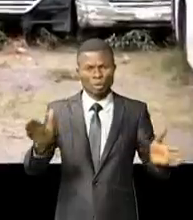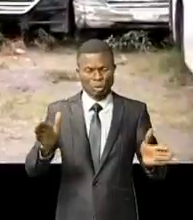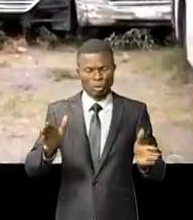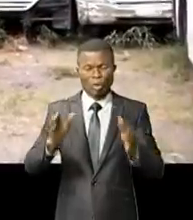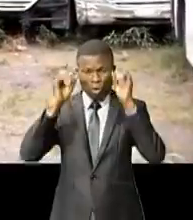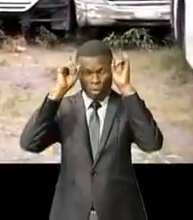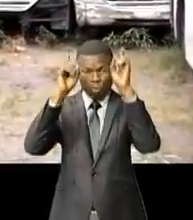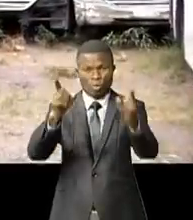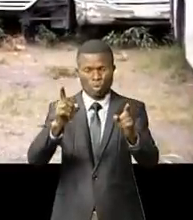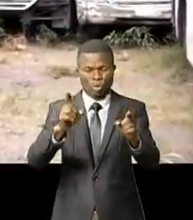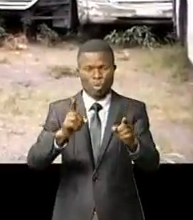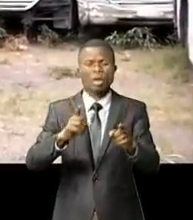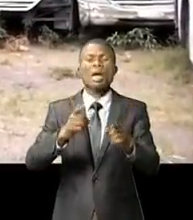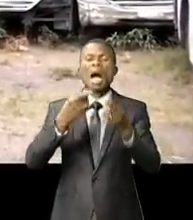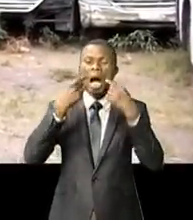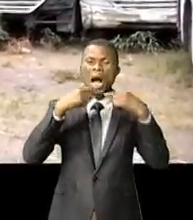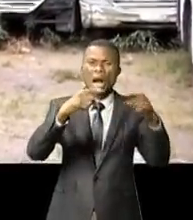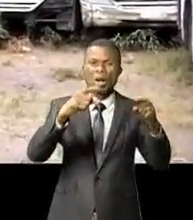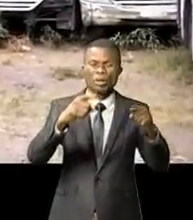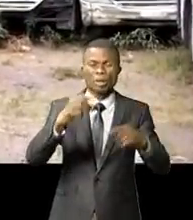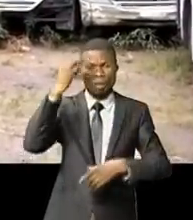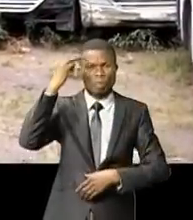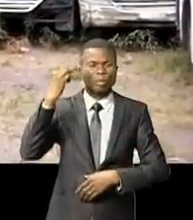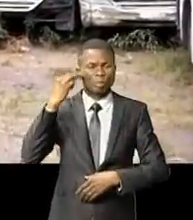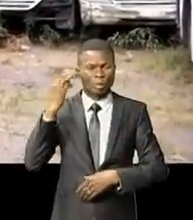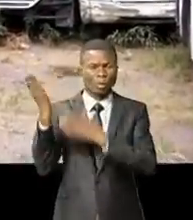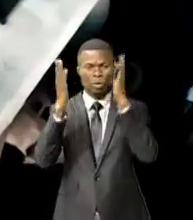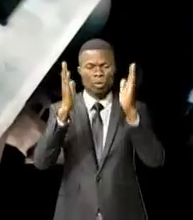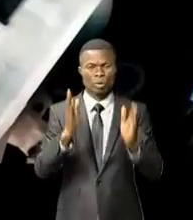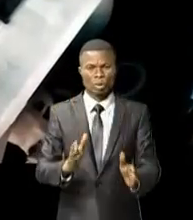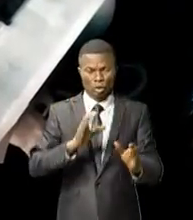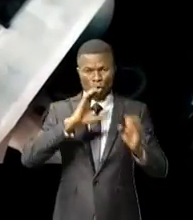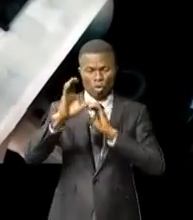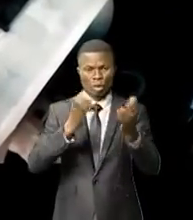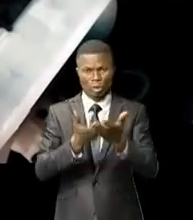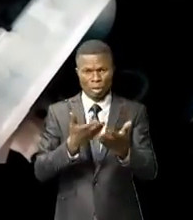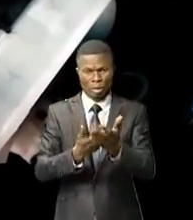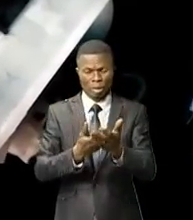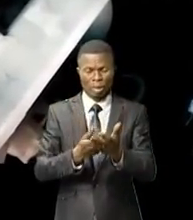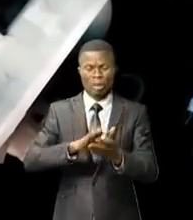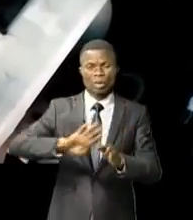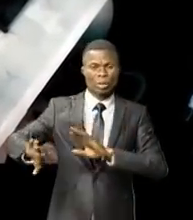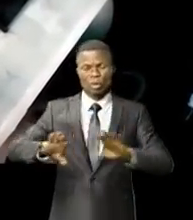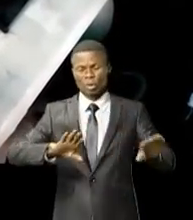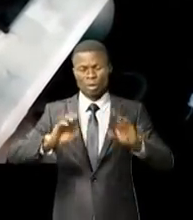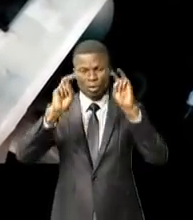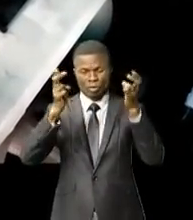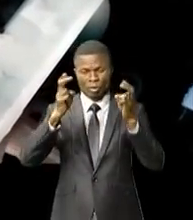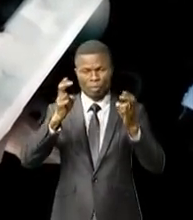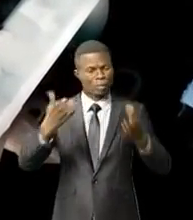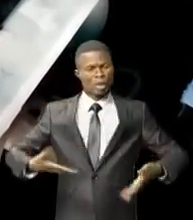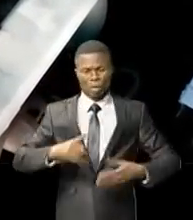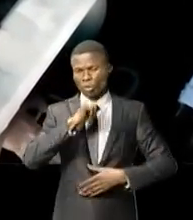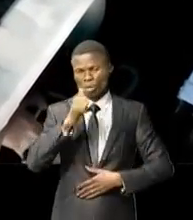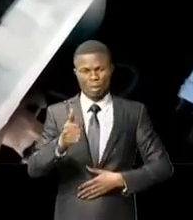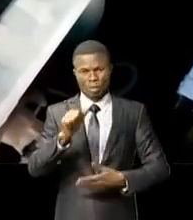Transco, qui a lancé cette alerte auprès du ministre des Transports, Voies des Communications et des Désenclavements, a condamné cet